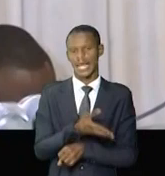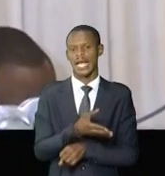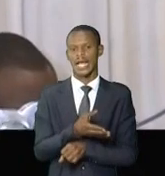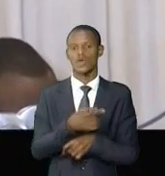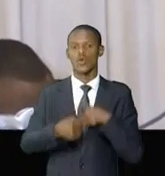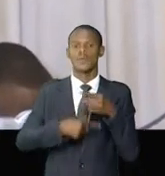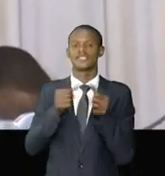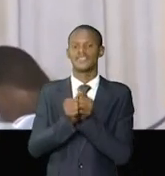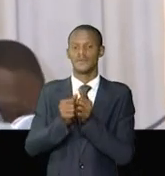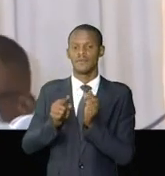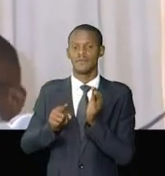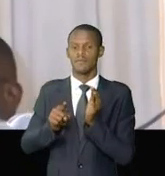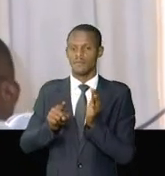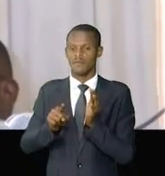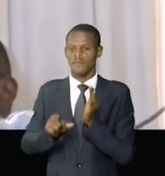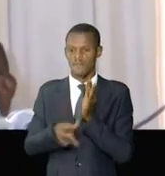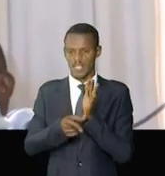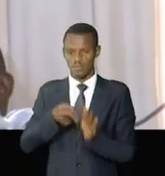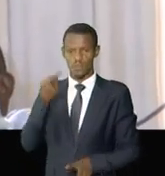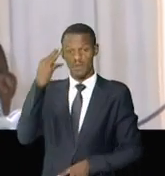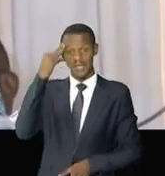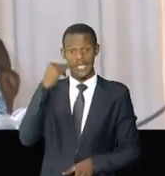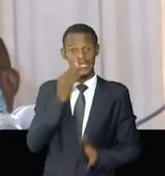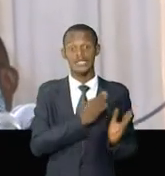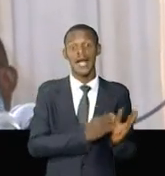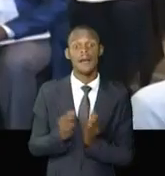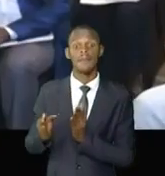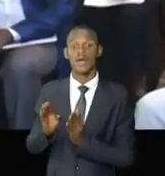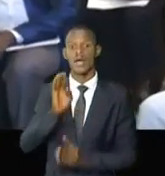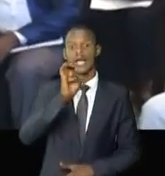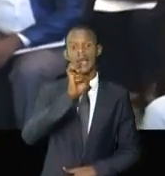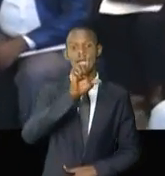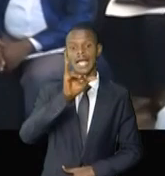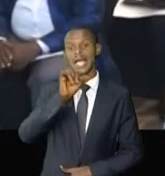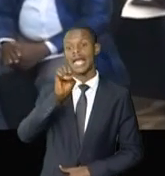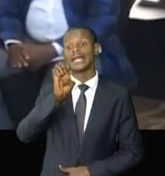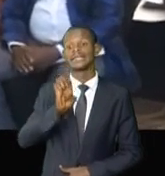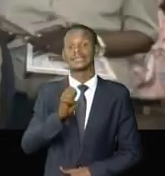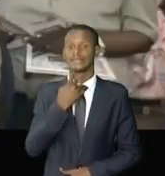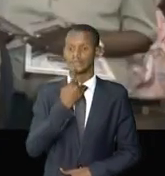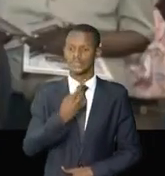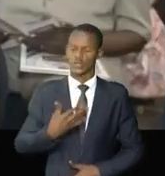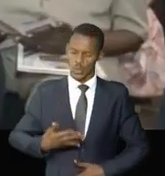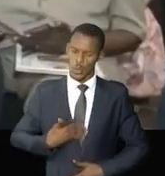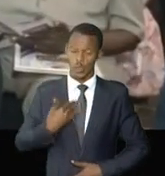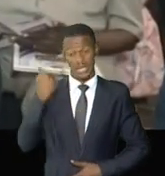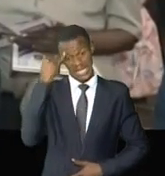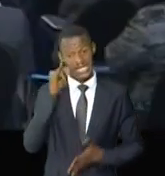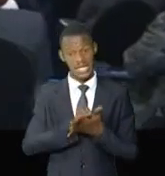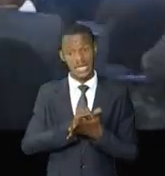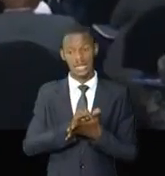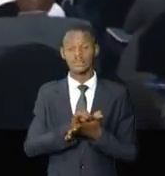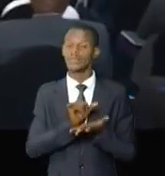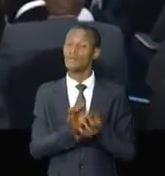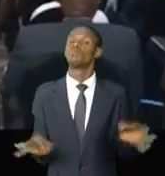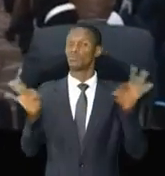Élise Mounembwe, s'est félicitée pour la disponibilité de ces éléments et de leur importance pour le gouvernement de la République.